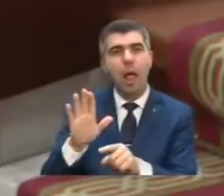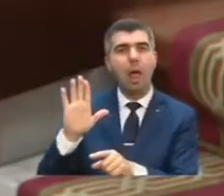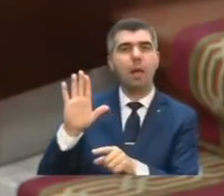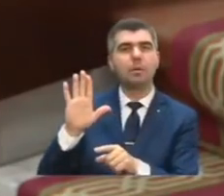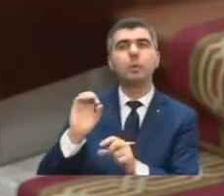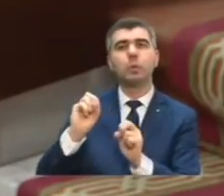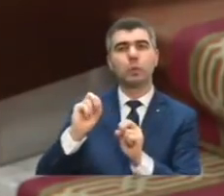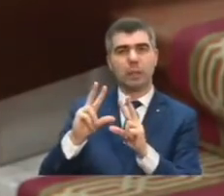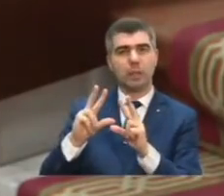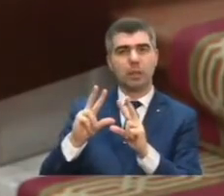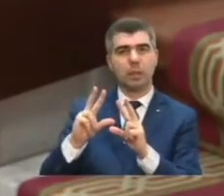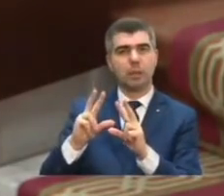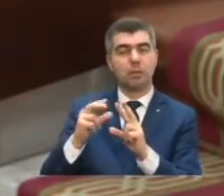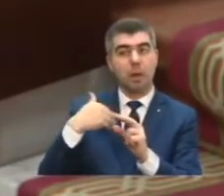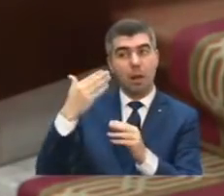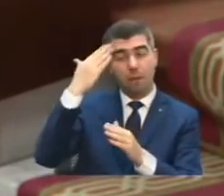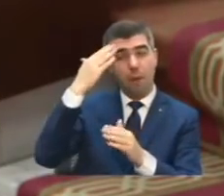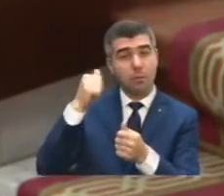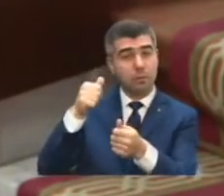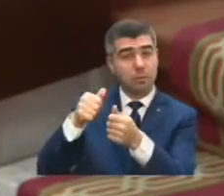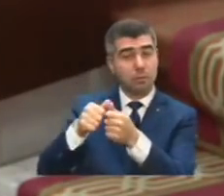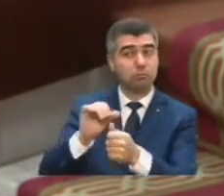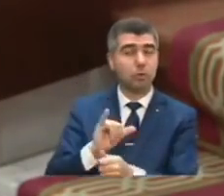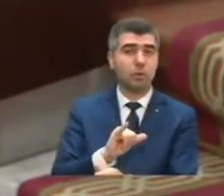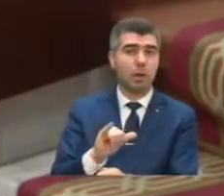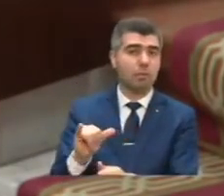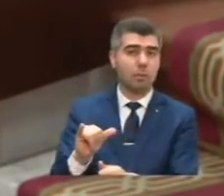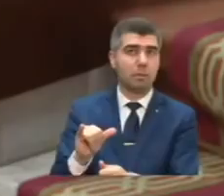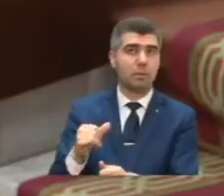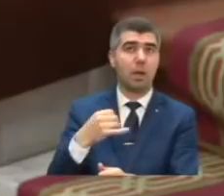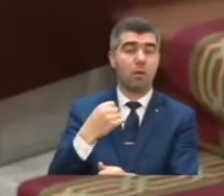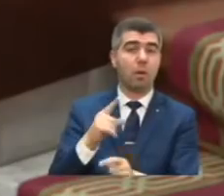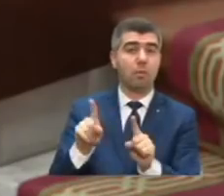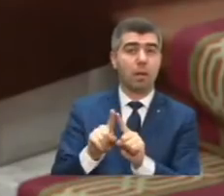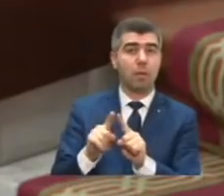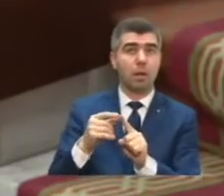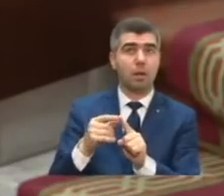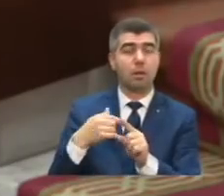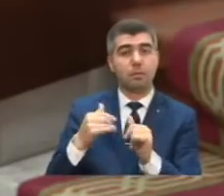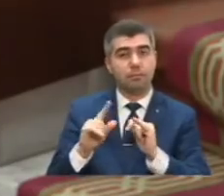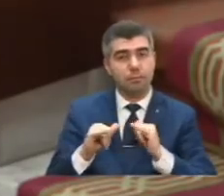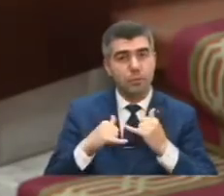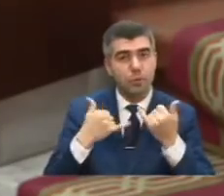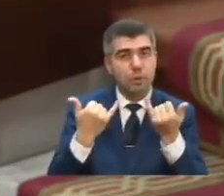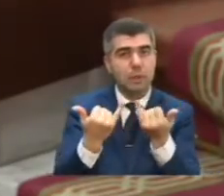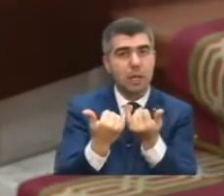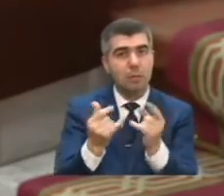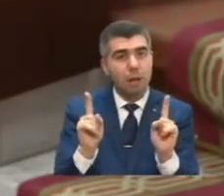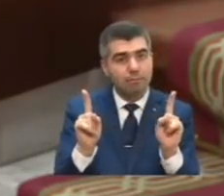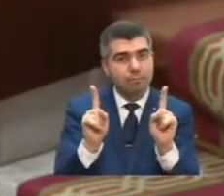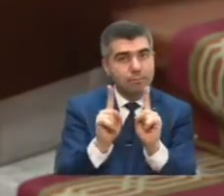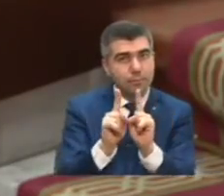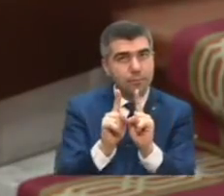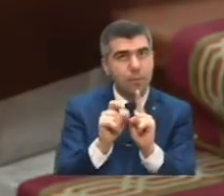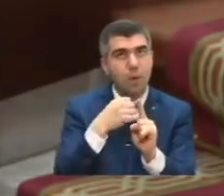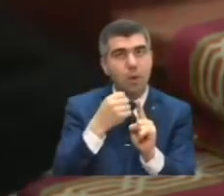ما تذكرتش هذه القضية. واش وعدتك ملي استقبلتك؟ حيت عادة إلى وعد تنوفي. أنا هذه القضية